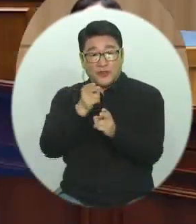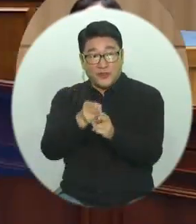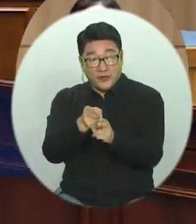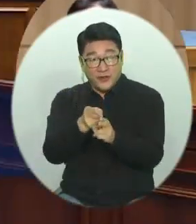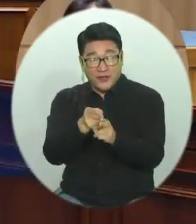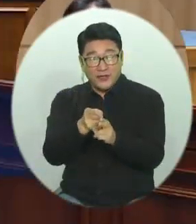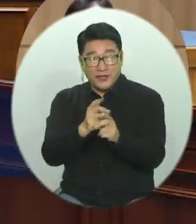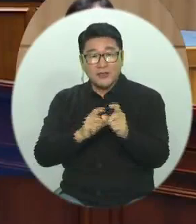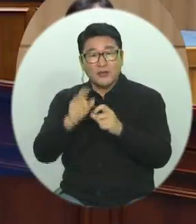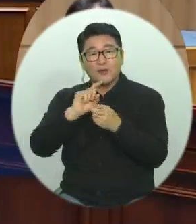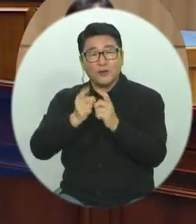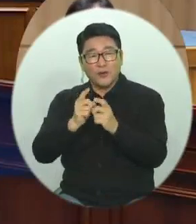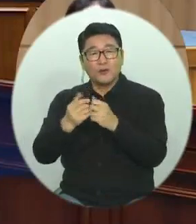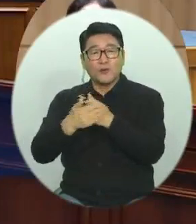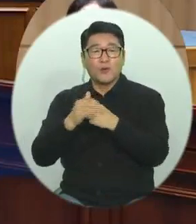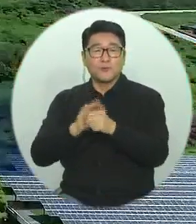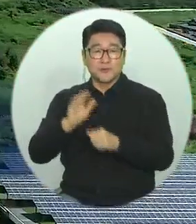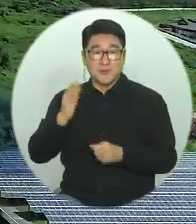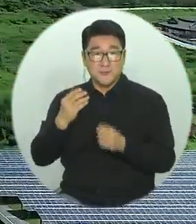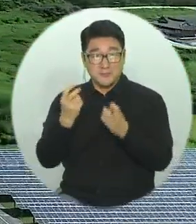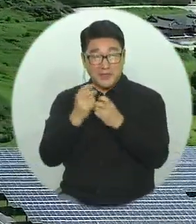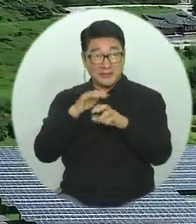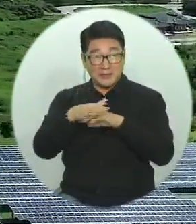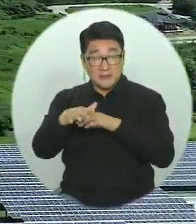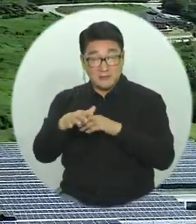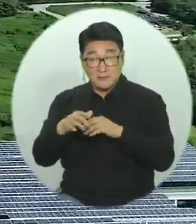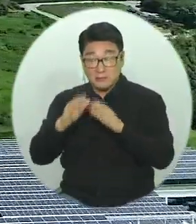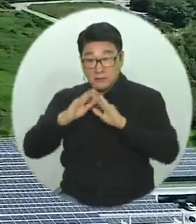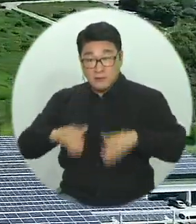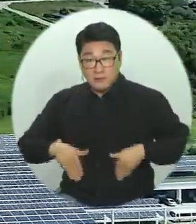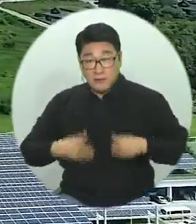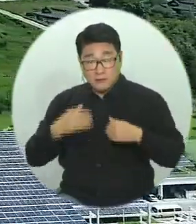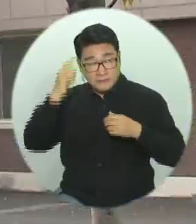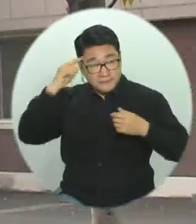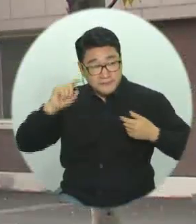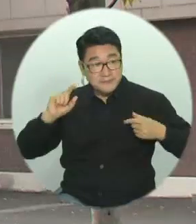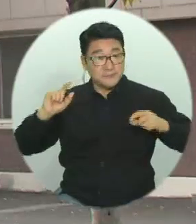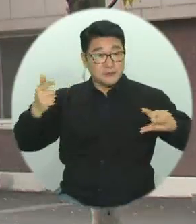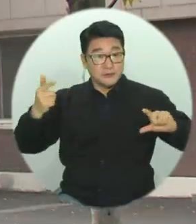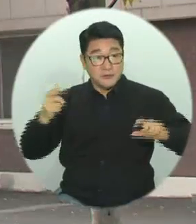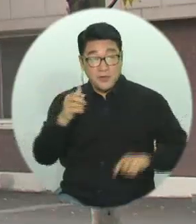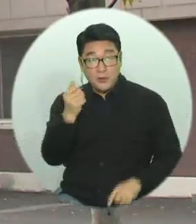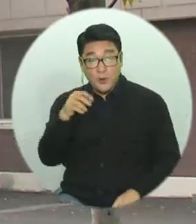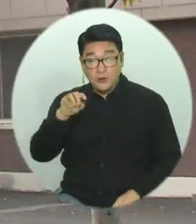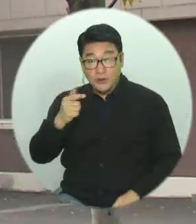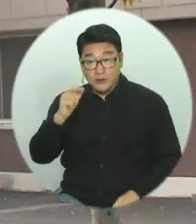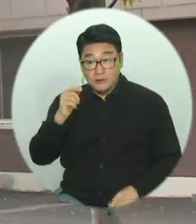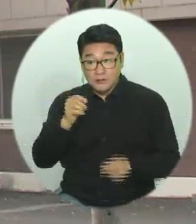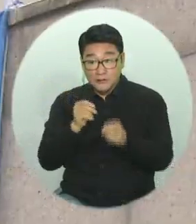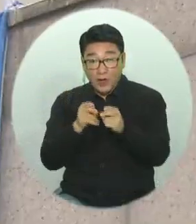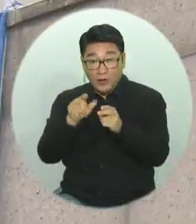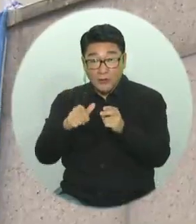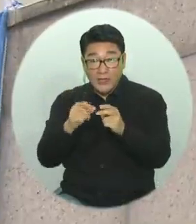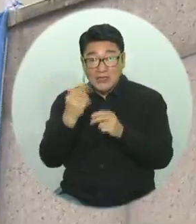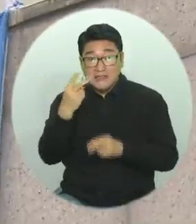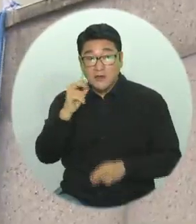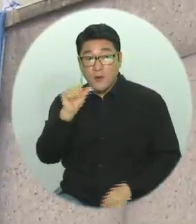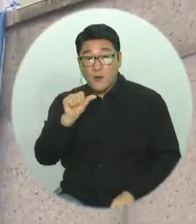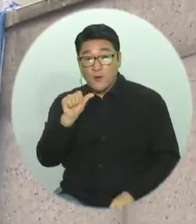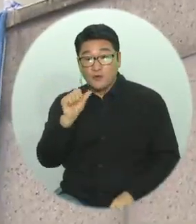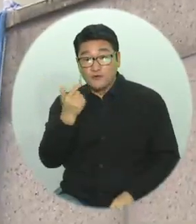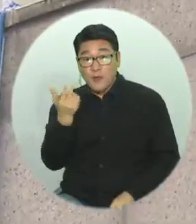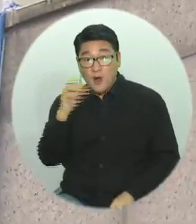서로간에 도움되는 그런 방향으로 보고 있습니다 곧바로 전라남도는 반발했습니다 효천역 경유하게 되면 2600억원의 사업비가 더